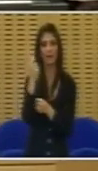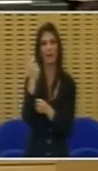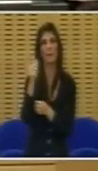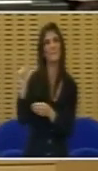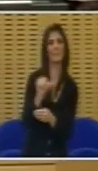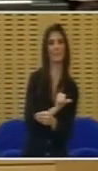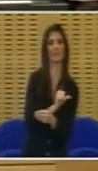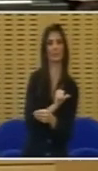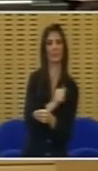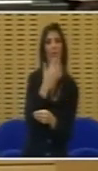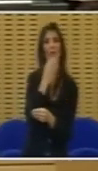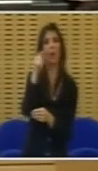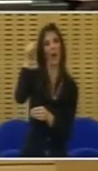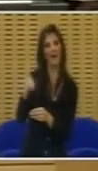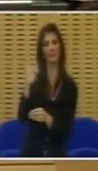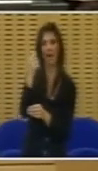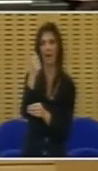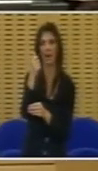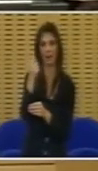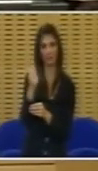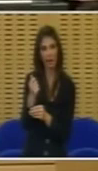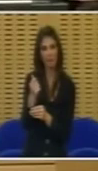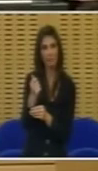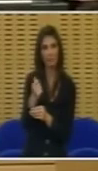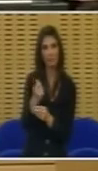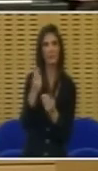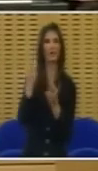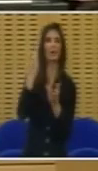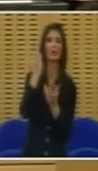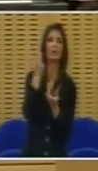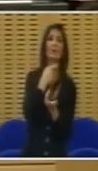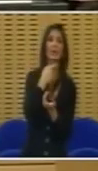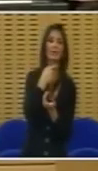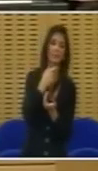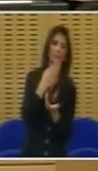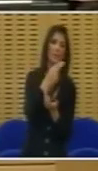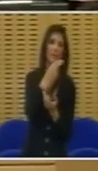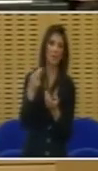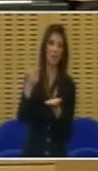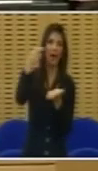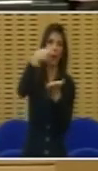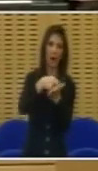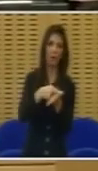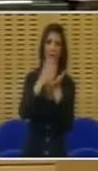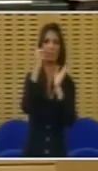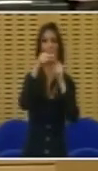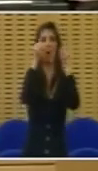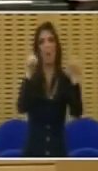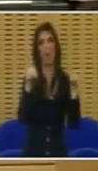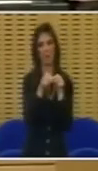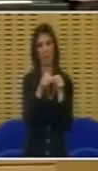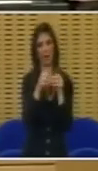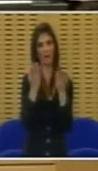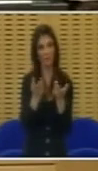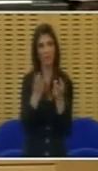Χρήματα που διοχετεύτηκαν για αγορές μετοχών της Μαρφήν μέσω των δομημένων ομολόγων της Γερμανικής Τράπεζας και που ανέρχονται